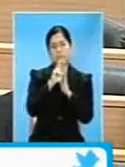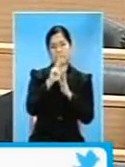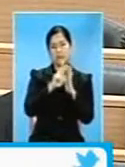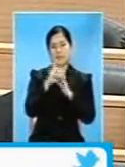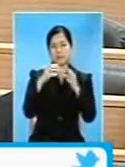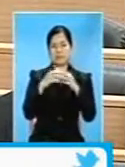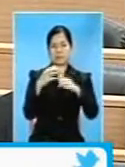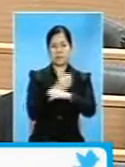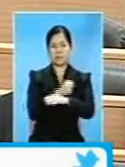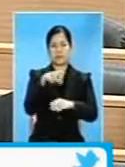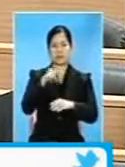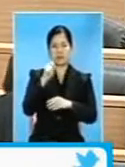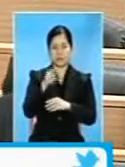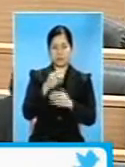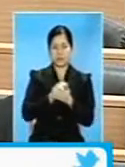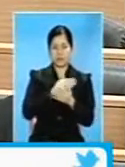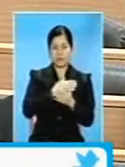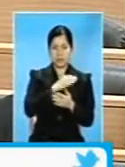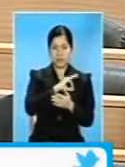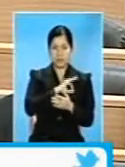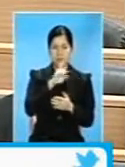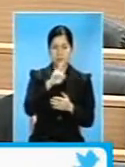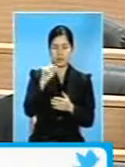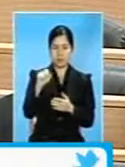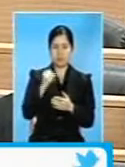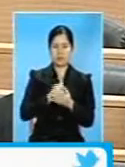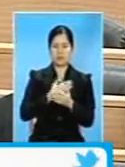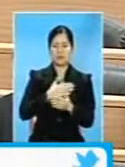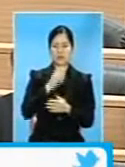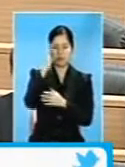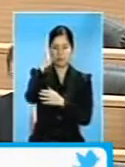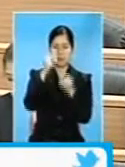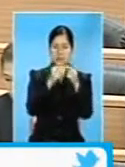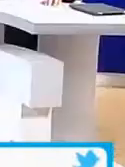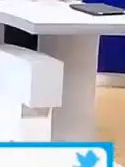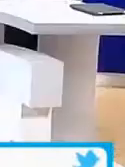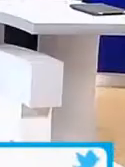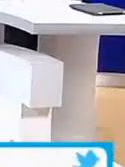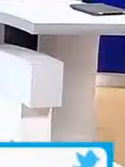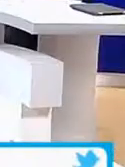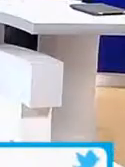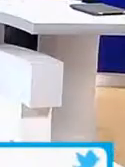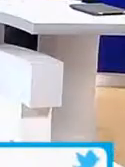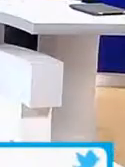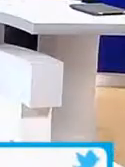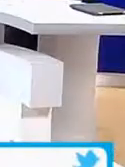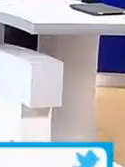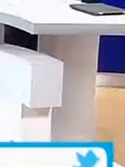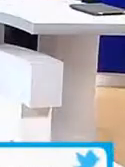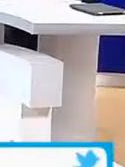การอภิปรายเนี่ยยังมีพรุ่งนี้อีกหนึ่งวัน ใช่ครับ นะฮะแต่ว่าพรุ่งนี้เนี่ยไฮไลท์จะอยู่ที่ศาลรัฐธรรมนูญในช่วงประ